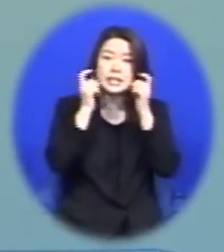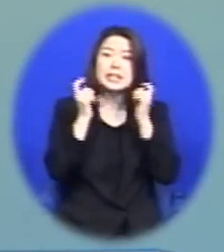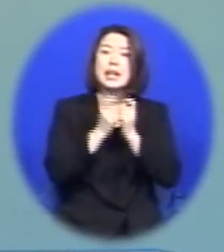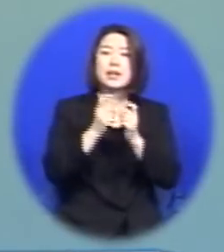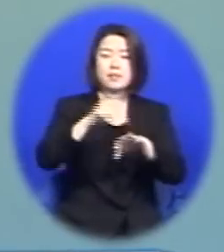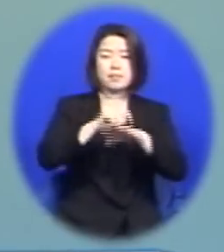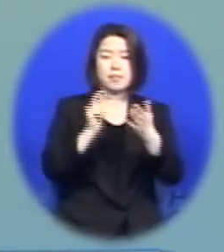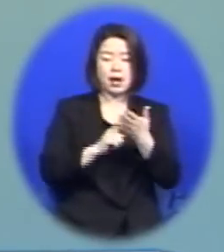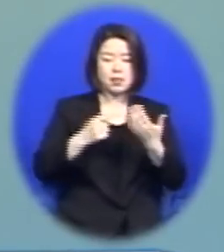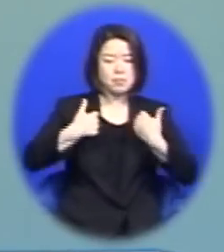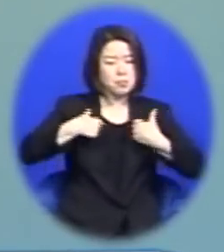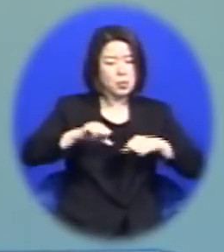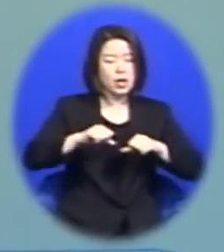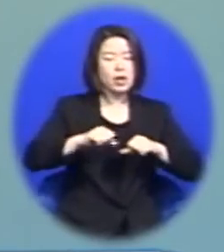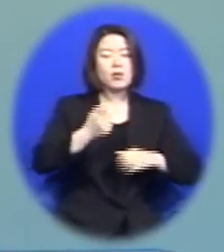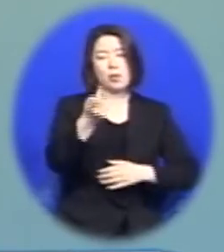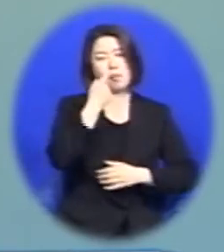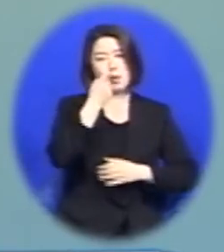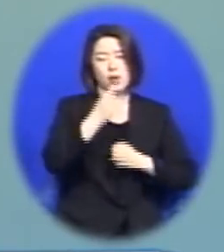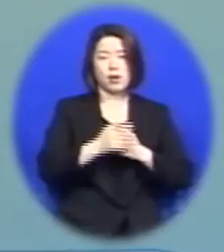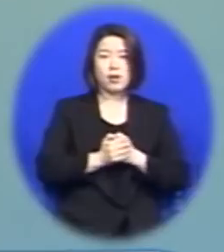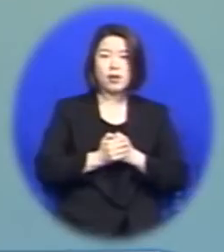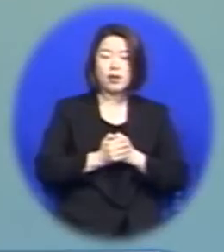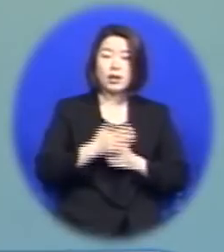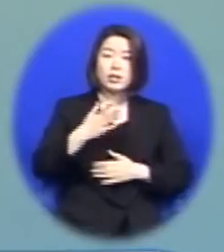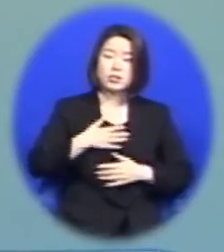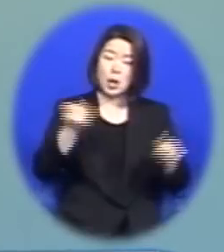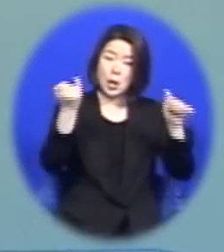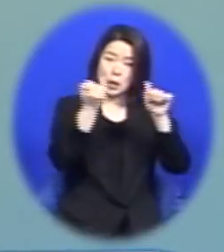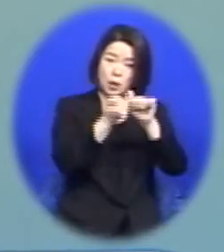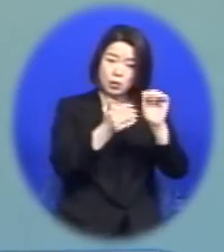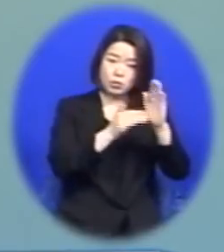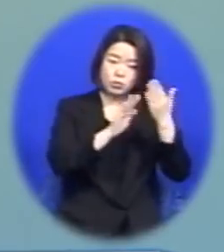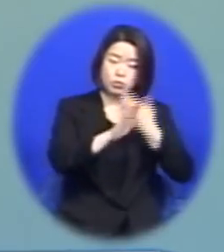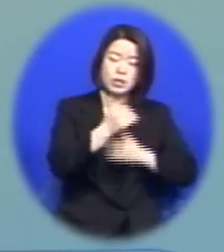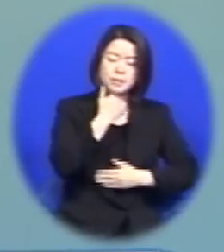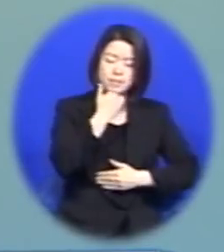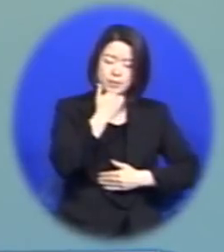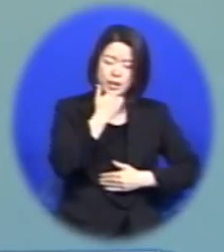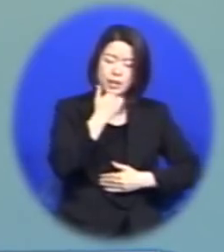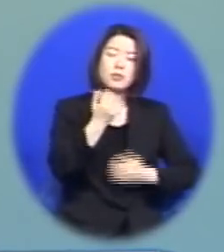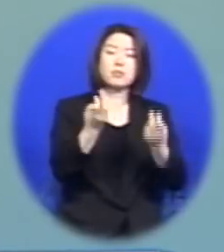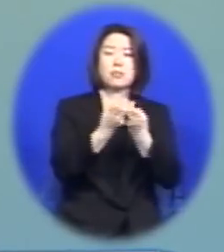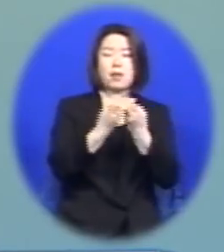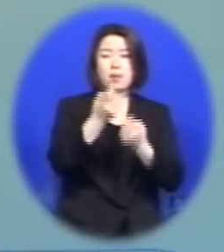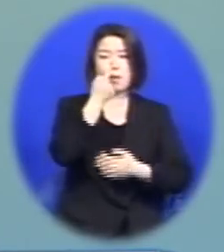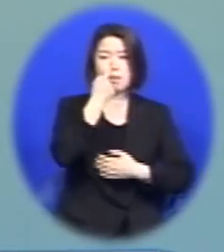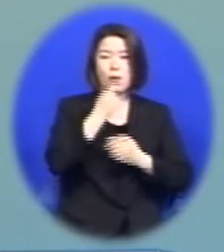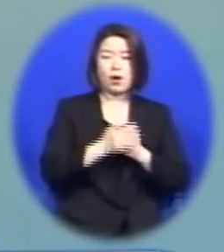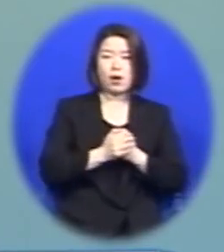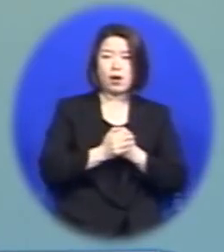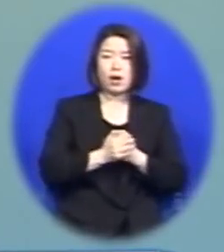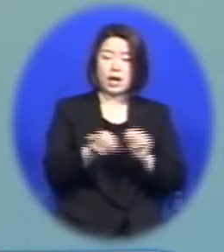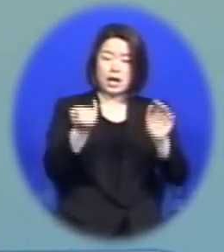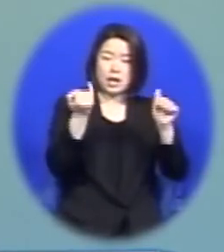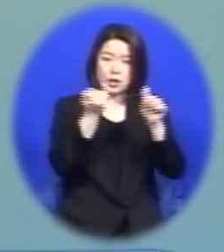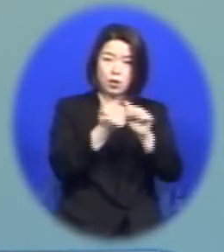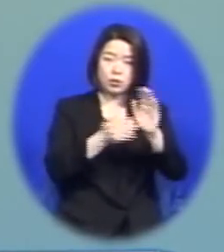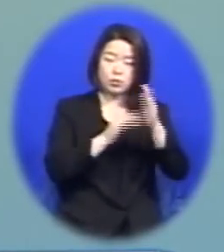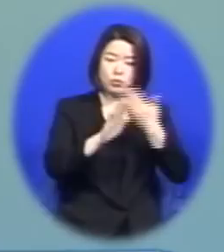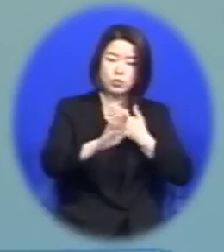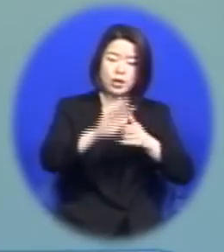배웠어요 결혼하고 저는 기다리는 법을 배웠어요 결혼하고 저는 비로소 사랑하는 법을